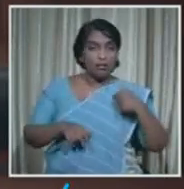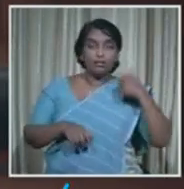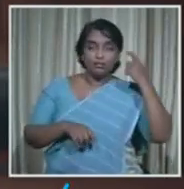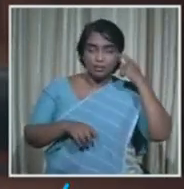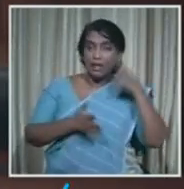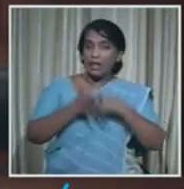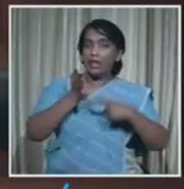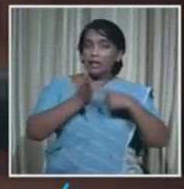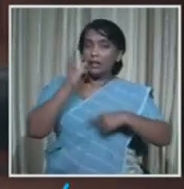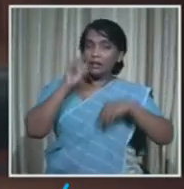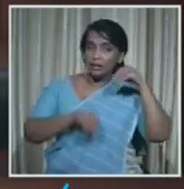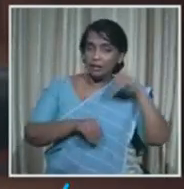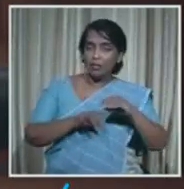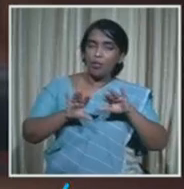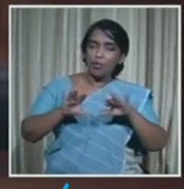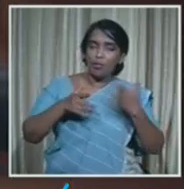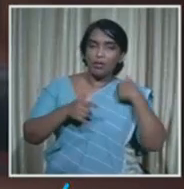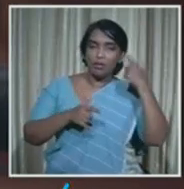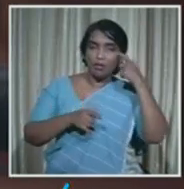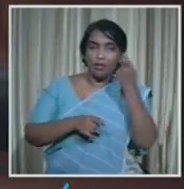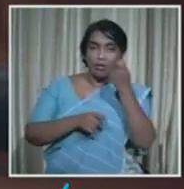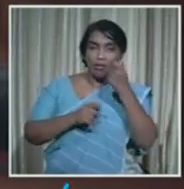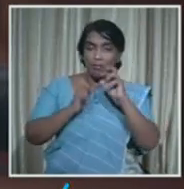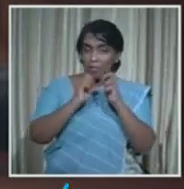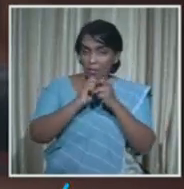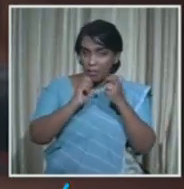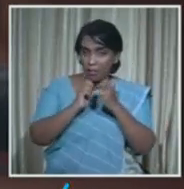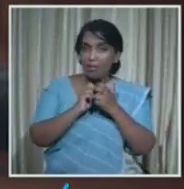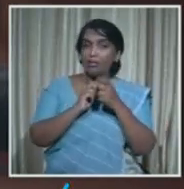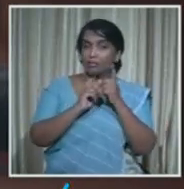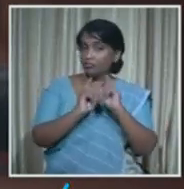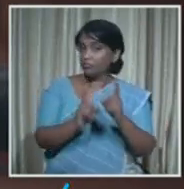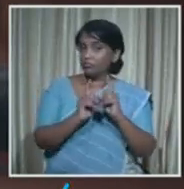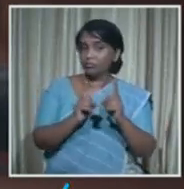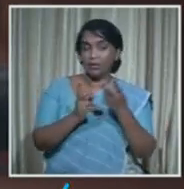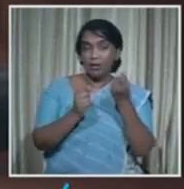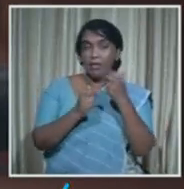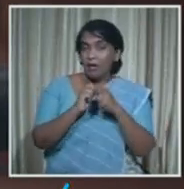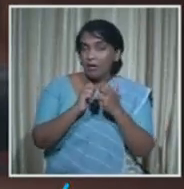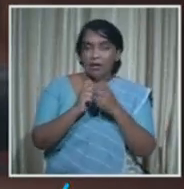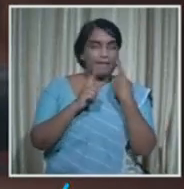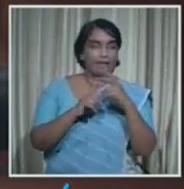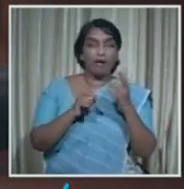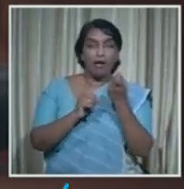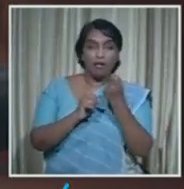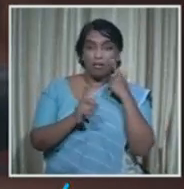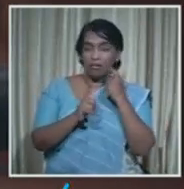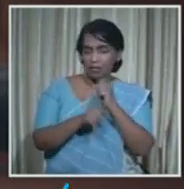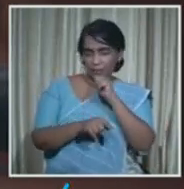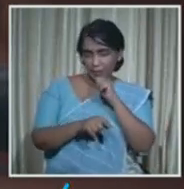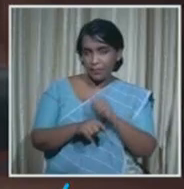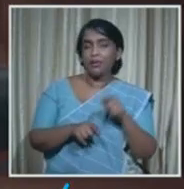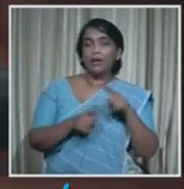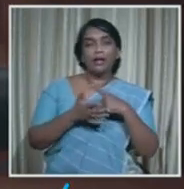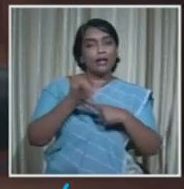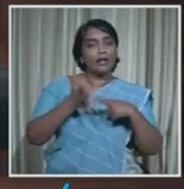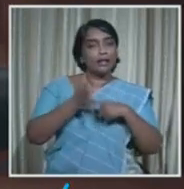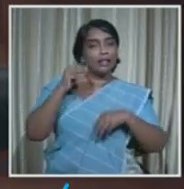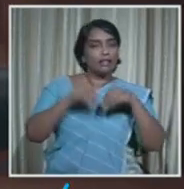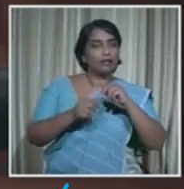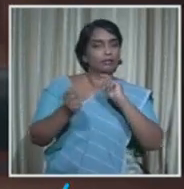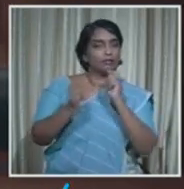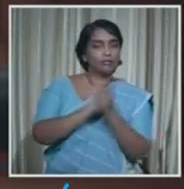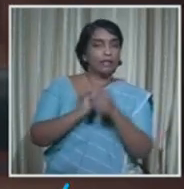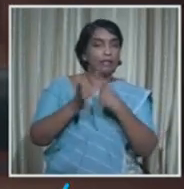දේශපාලනේ ඕන කෙනෙක් දන්නවා ආර්ථික අර්බුදයක් ආර්ථික තලෙම පවතින්නේ නැහැ. ආර්ථික අර්බුදයක් අනිවාර්ය ලෙස දේශපාලන අර්බුදයක් බවට